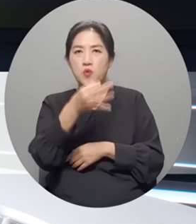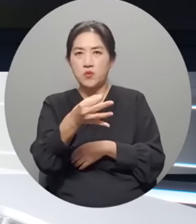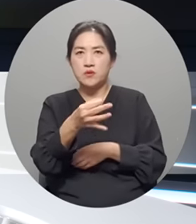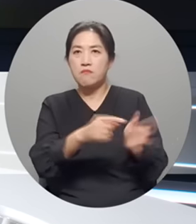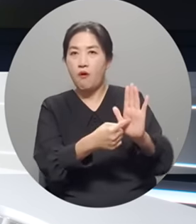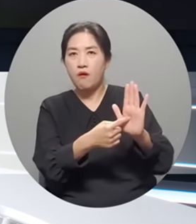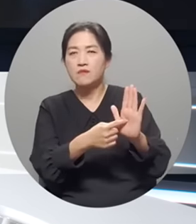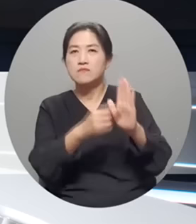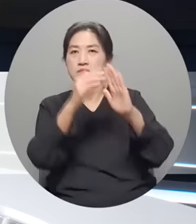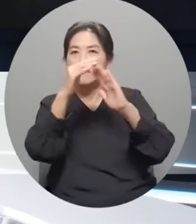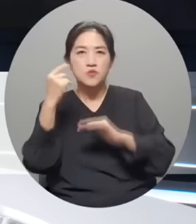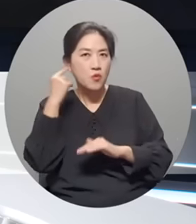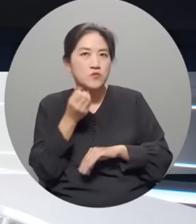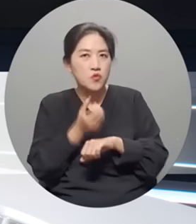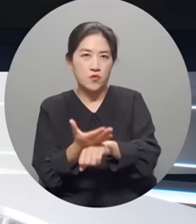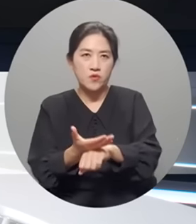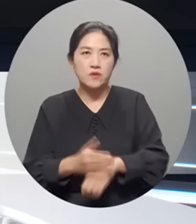육성입니다.